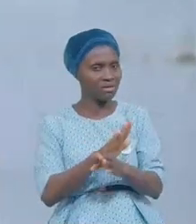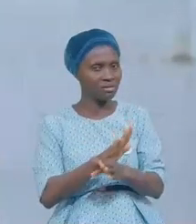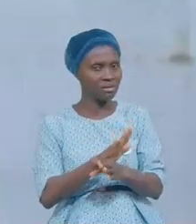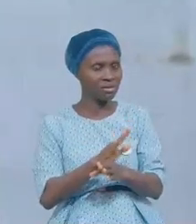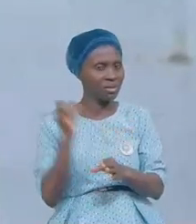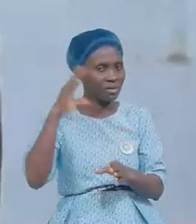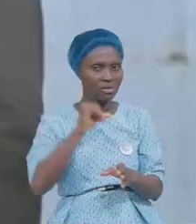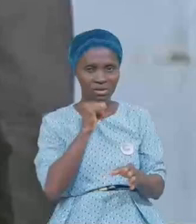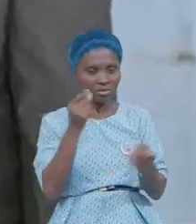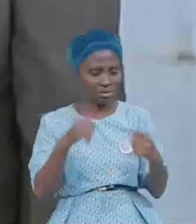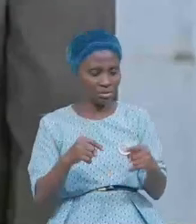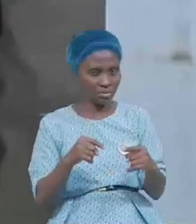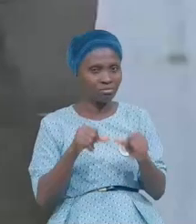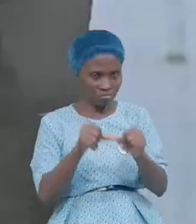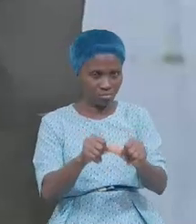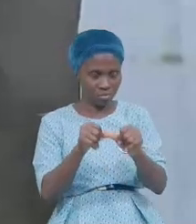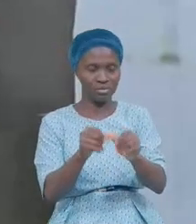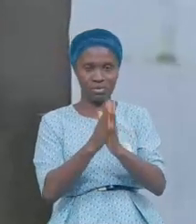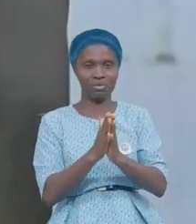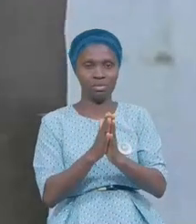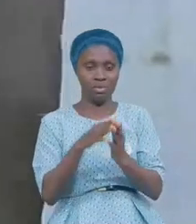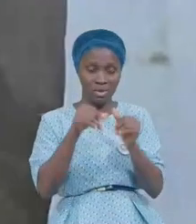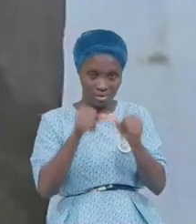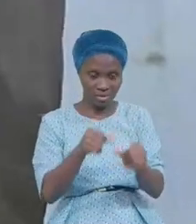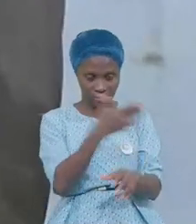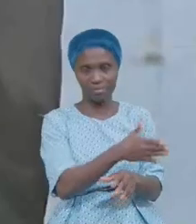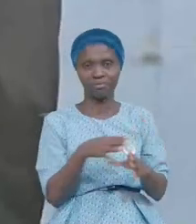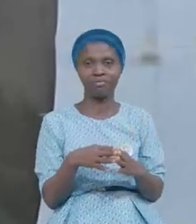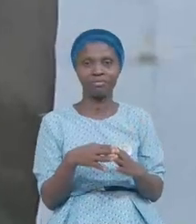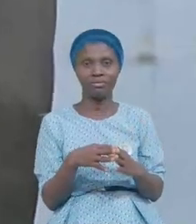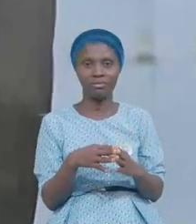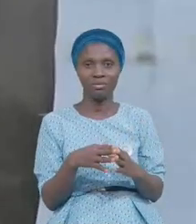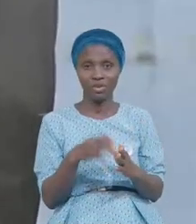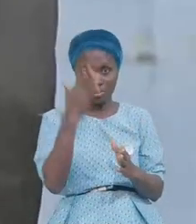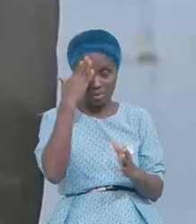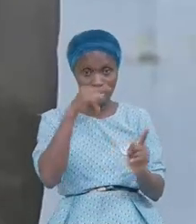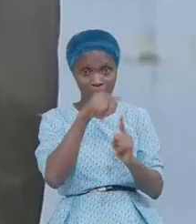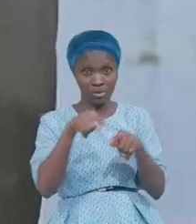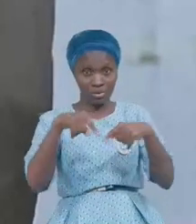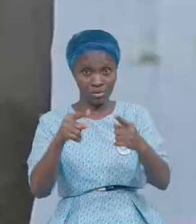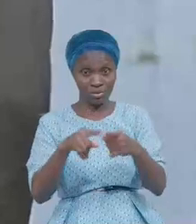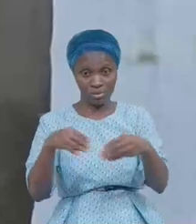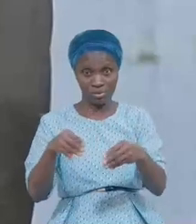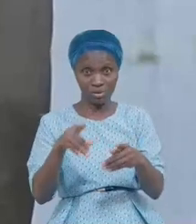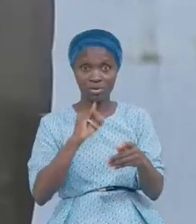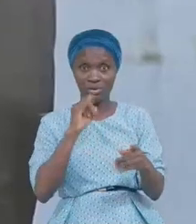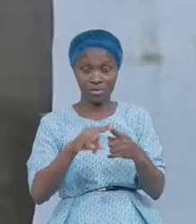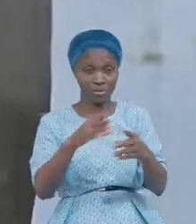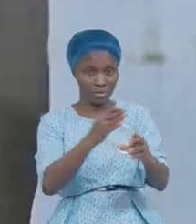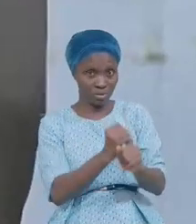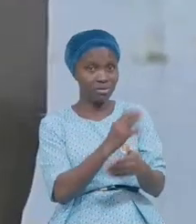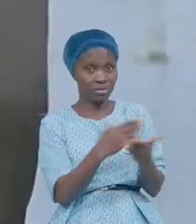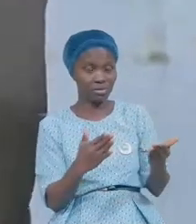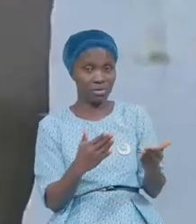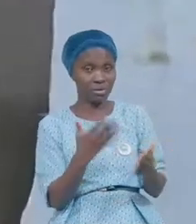là pour aller au marché, pour acheter quelque chose en particulier, et tu n'as pas eu ça,